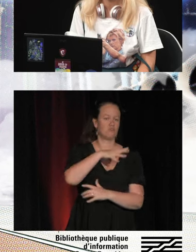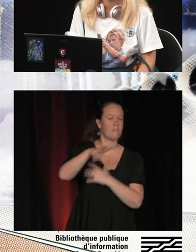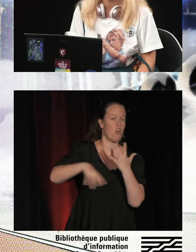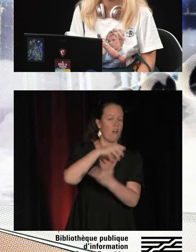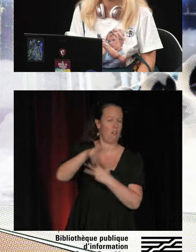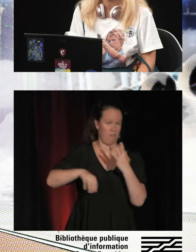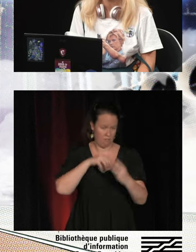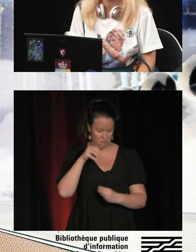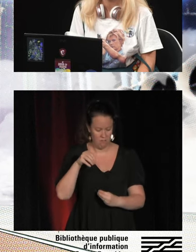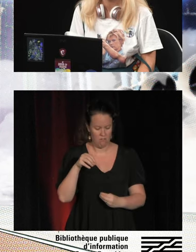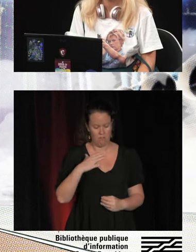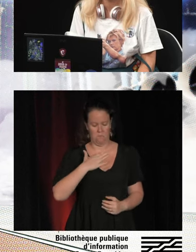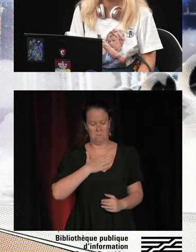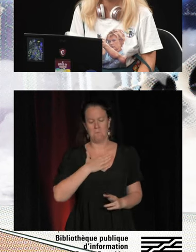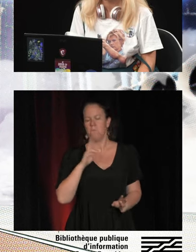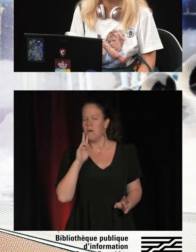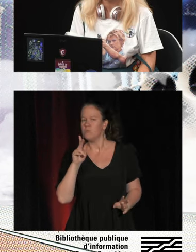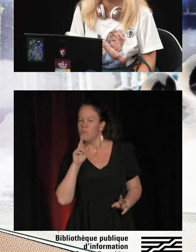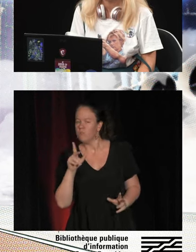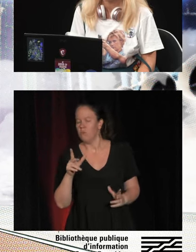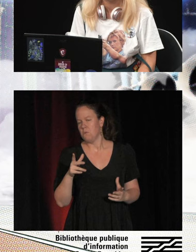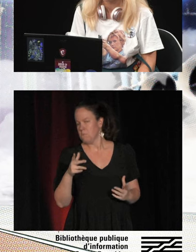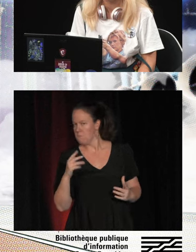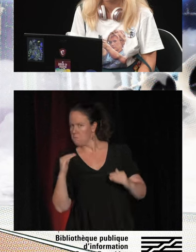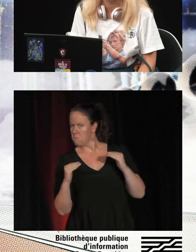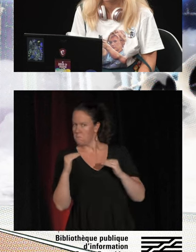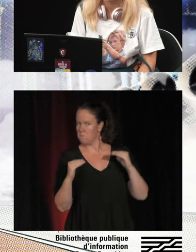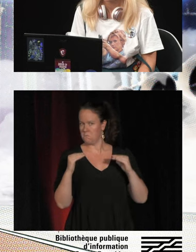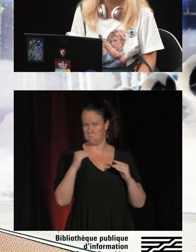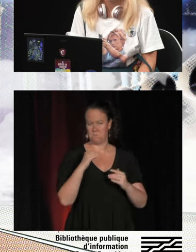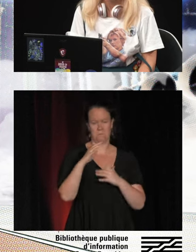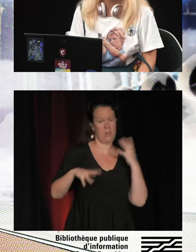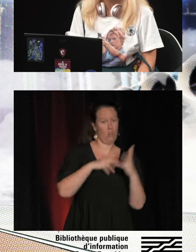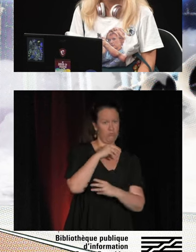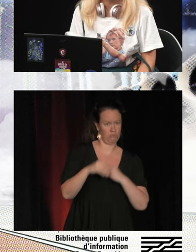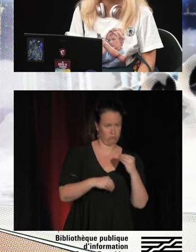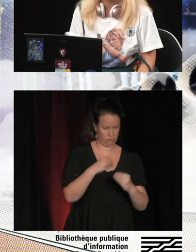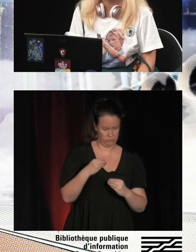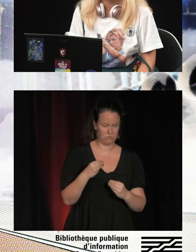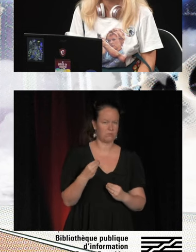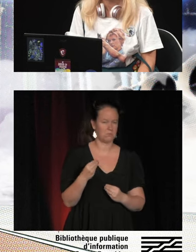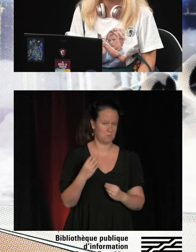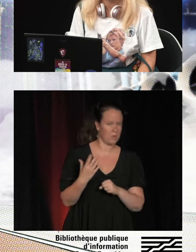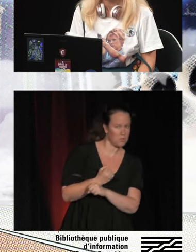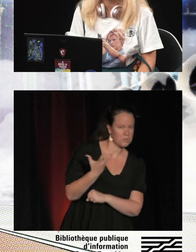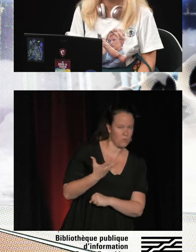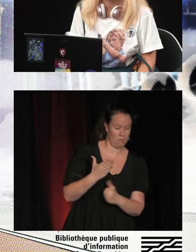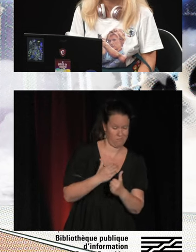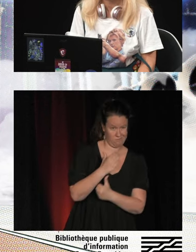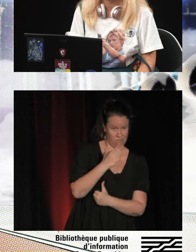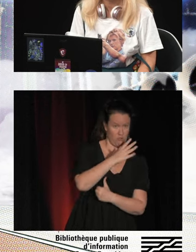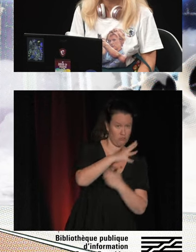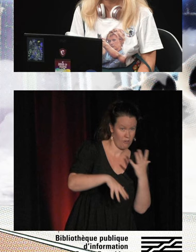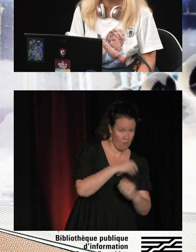On va dire que mon niveau terminal de mélange... C'est quand j'ai mêlé shuffler